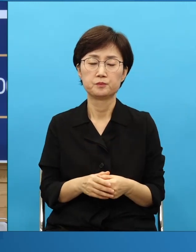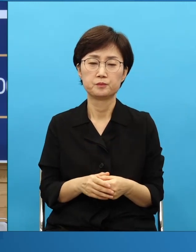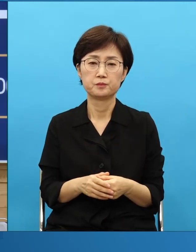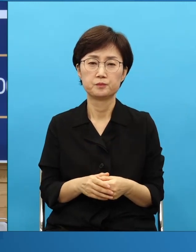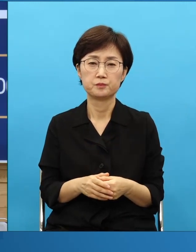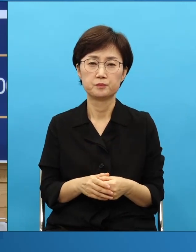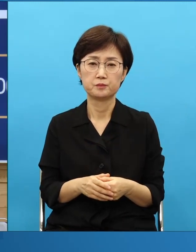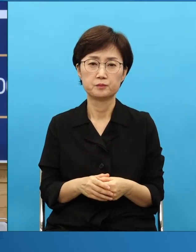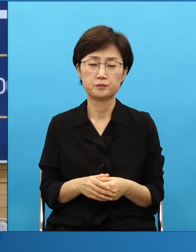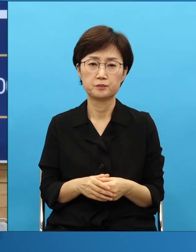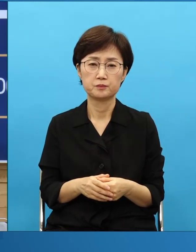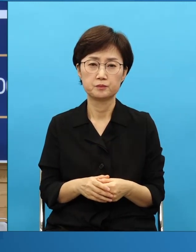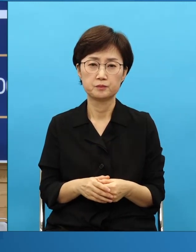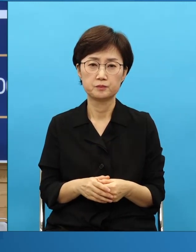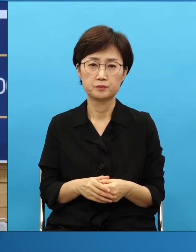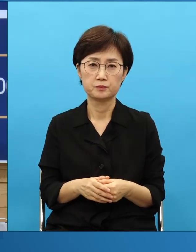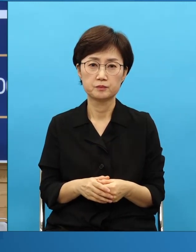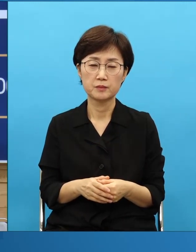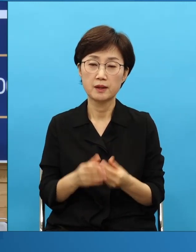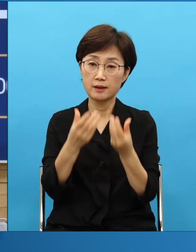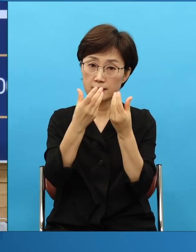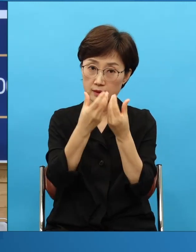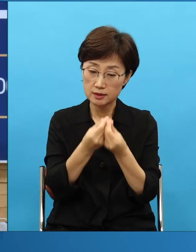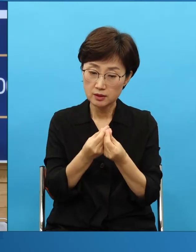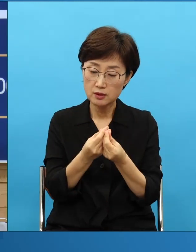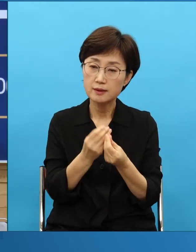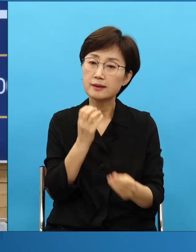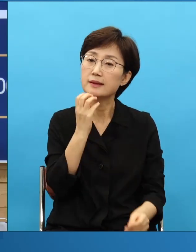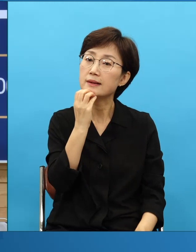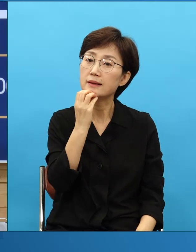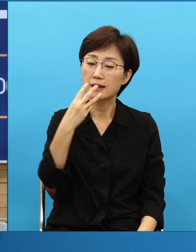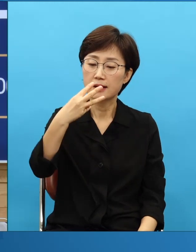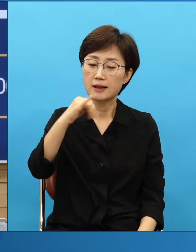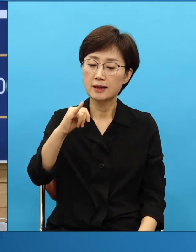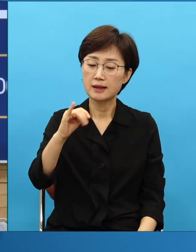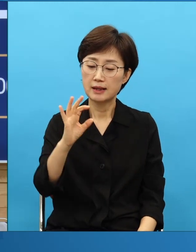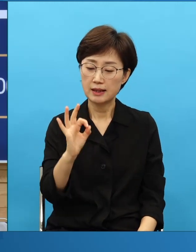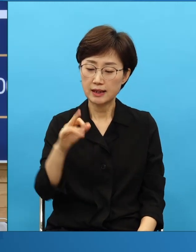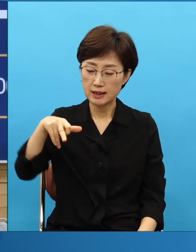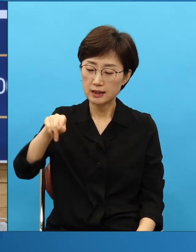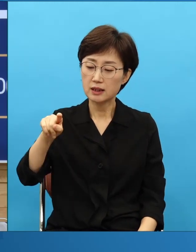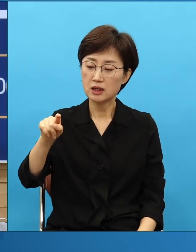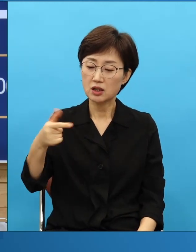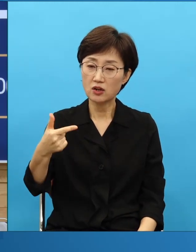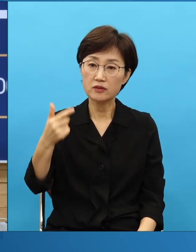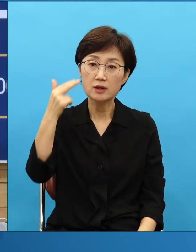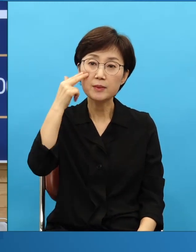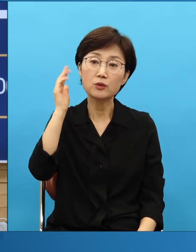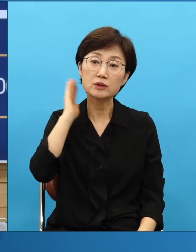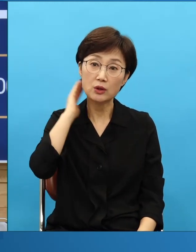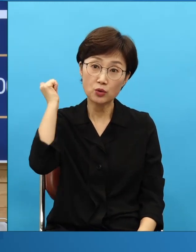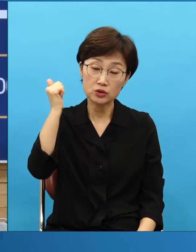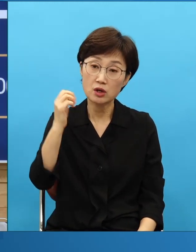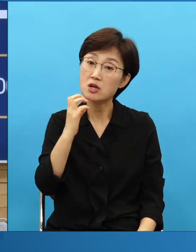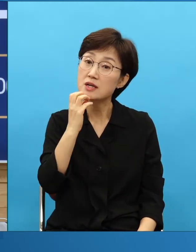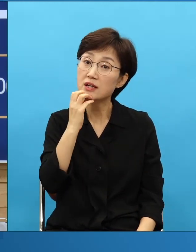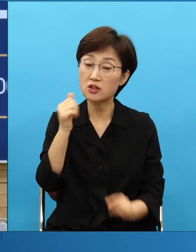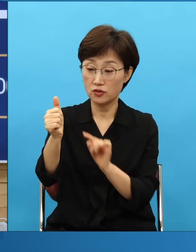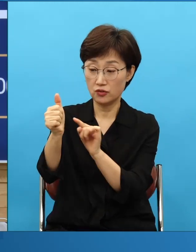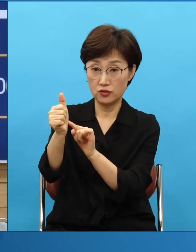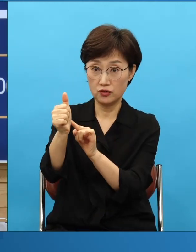aligned. 링컨을 가지고 한번 얘기해 보겠습니다. Let's talk with 쉽게. Lincoln, very simply. 링컨은 첫째 뭐냐?